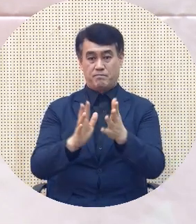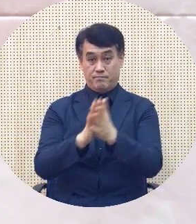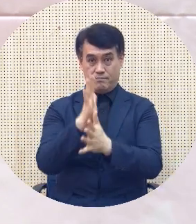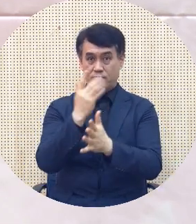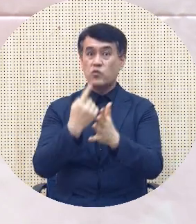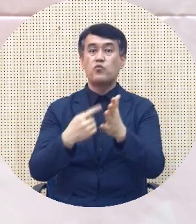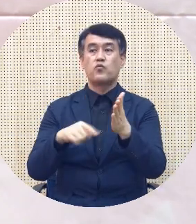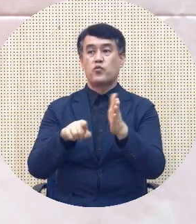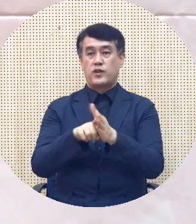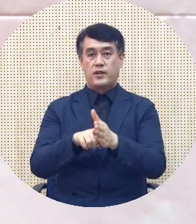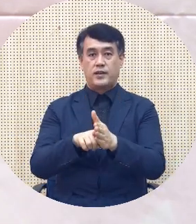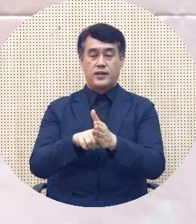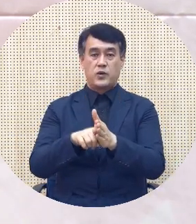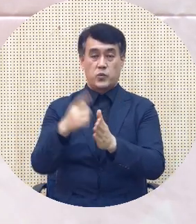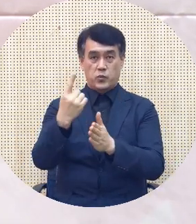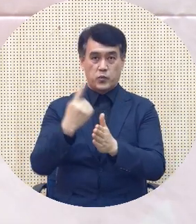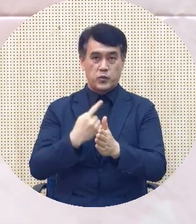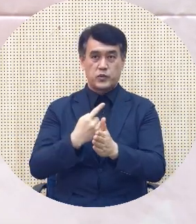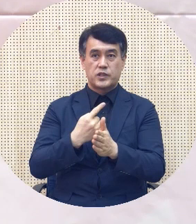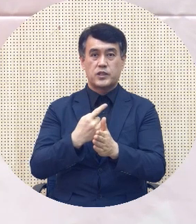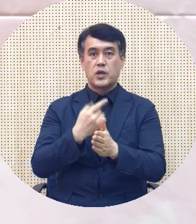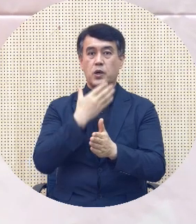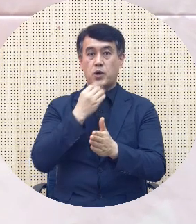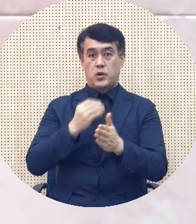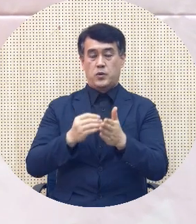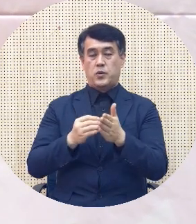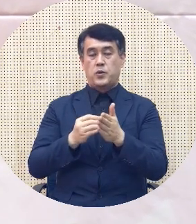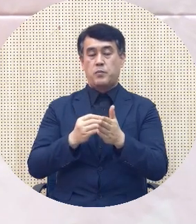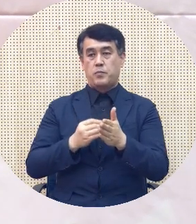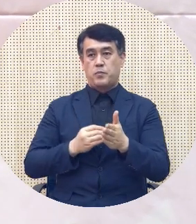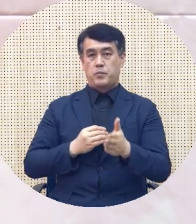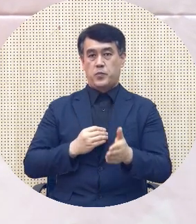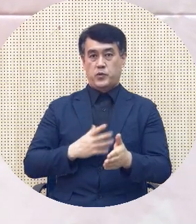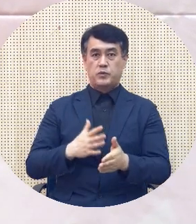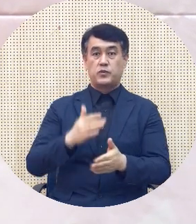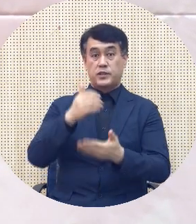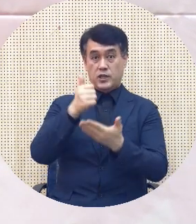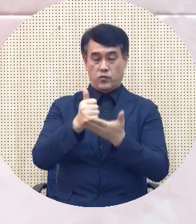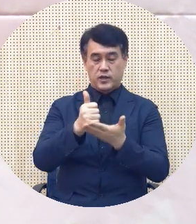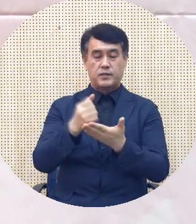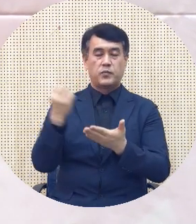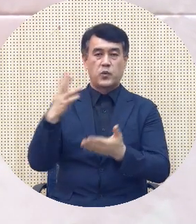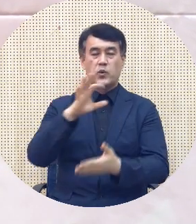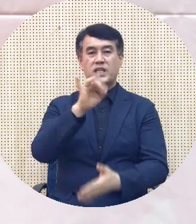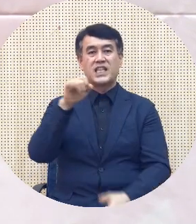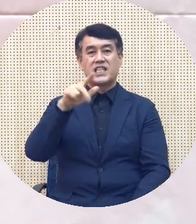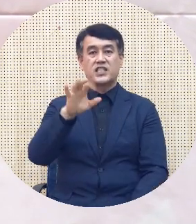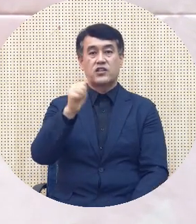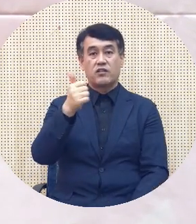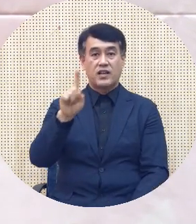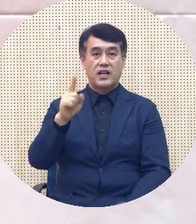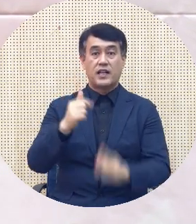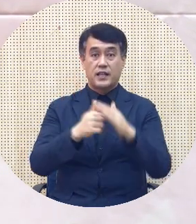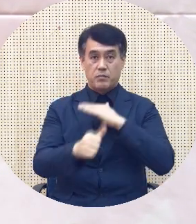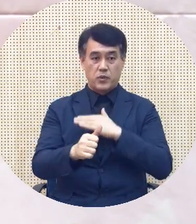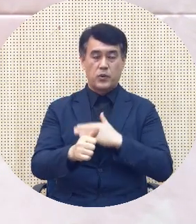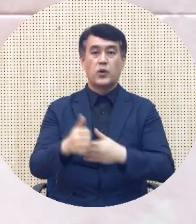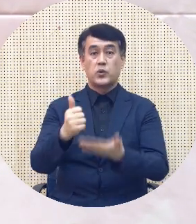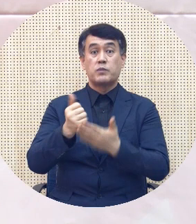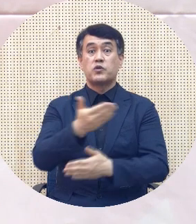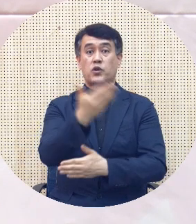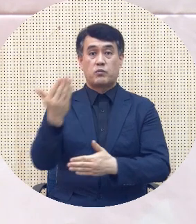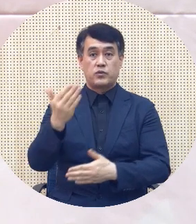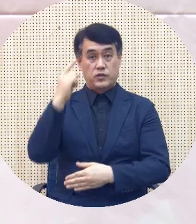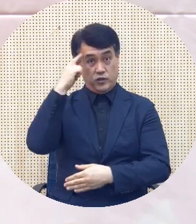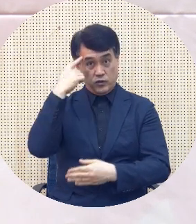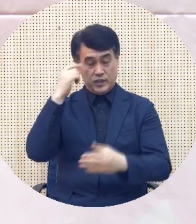빛내주신 보건복지부 권덕철 장관님, 파도순의 이정아 대표님과 내빈 여러분,